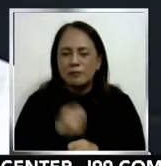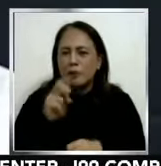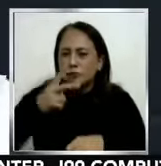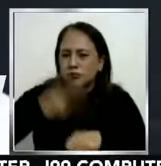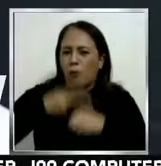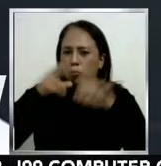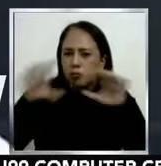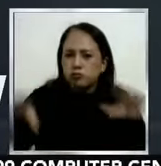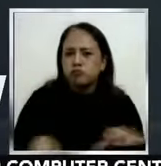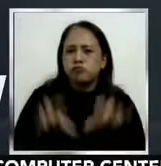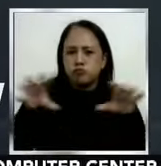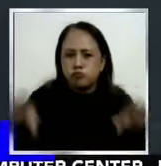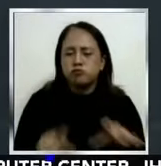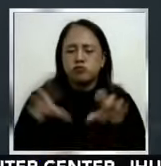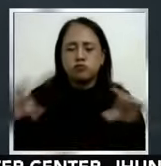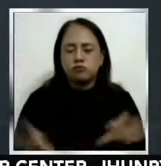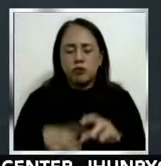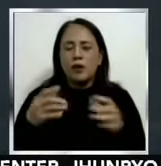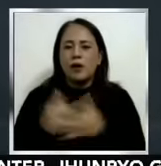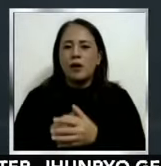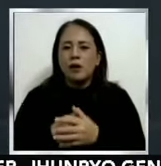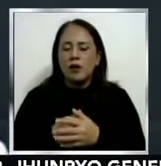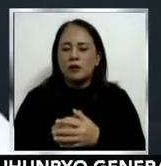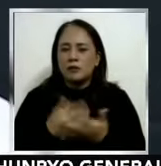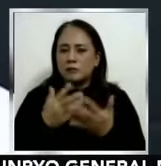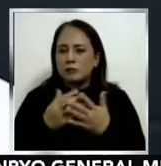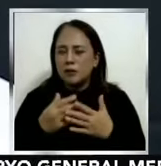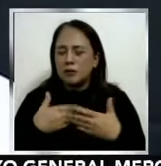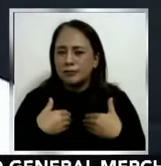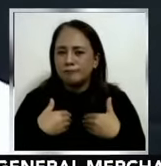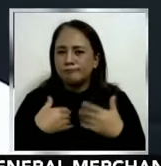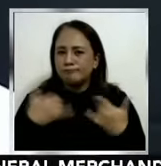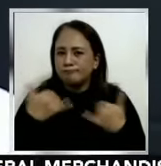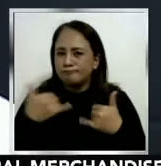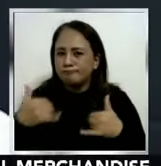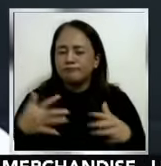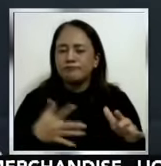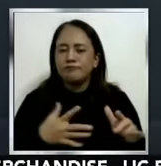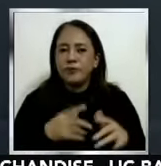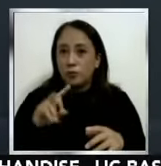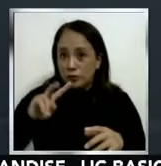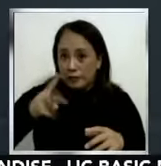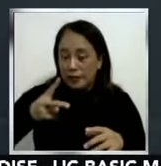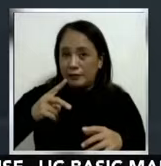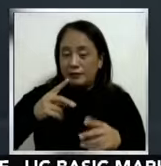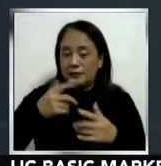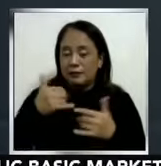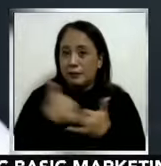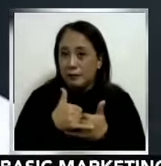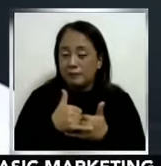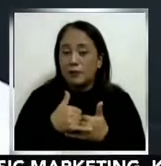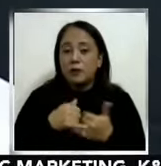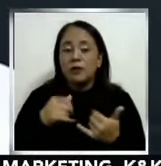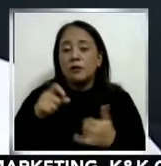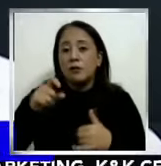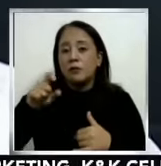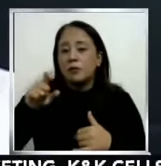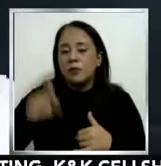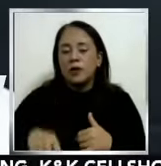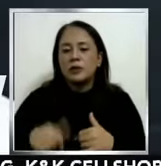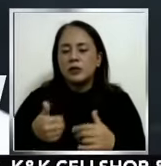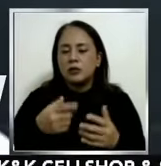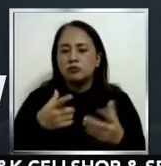kayod pa yung mga bata. You know, talagang pagkagusto talaga nila makuha tong second game or game 2 na to eh, they need to give their best. Huwag